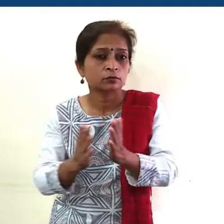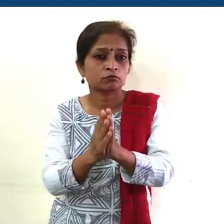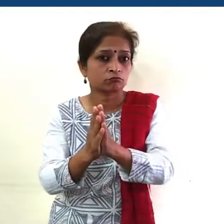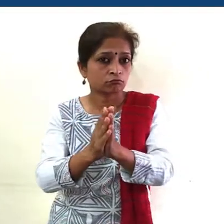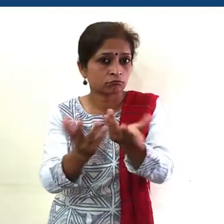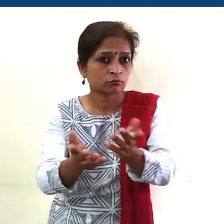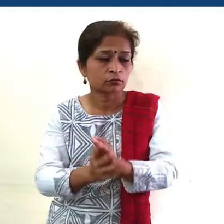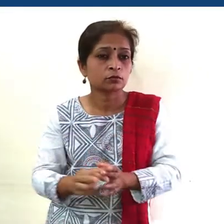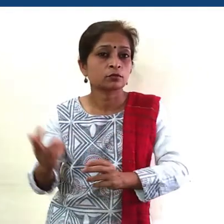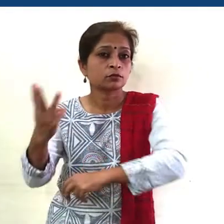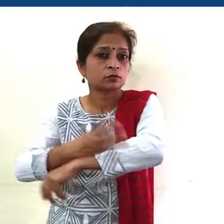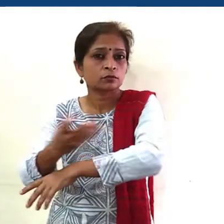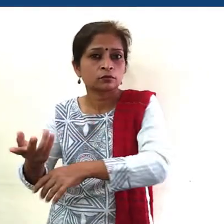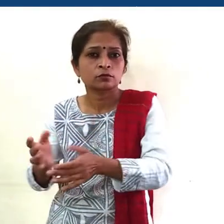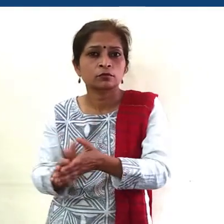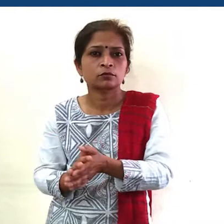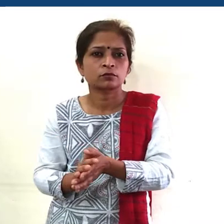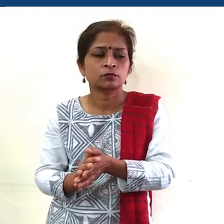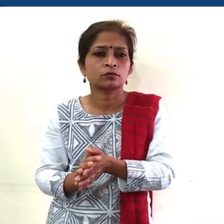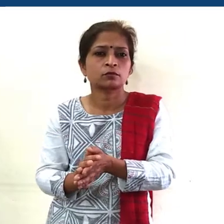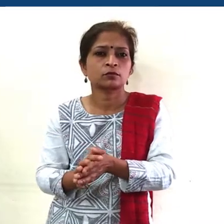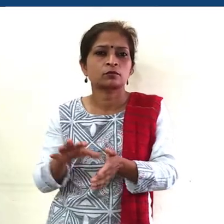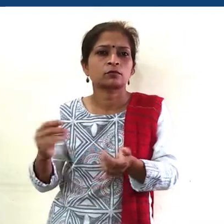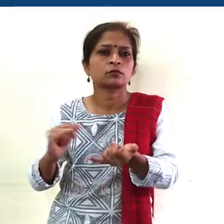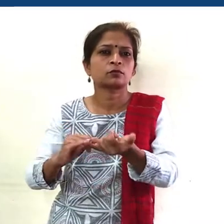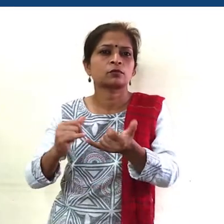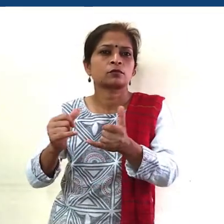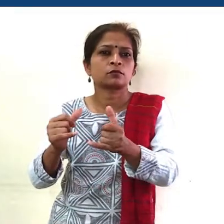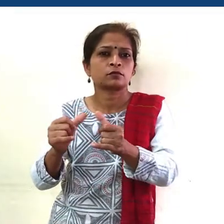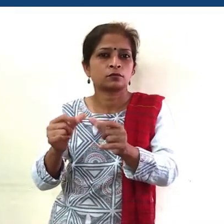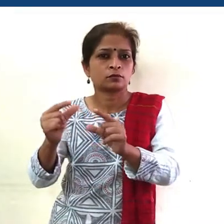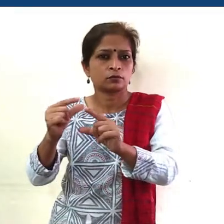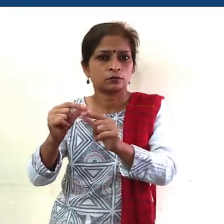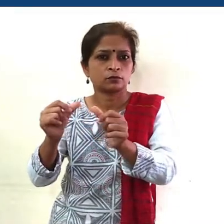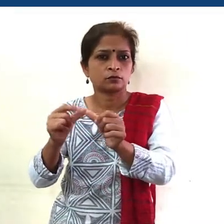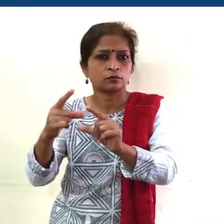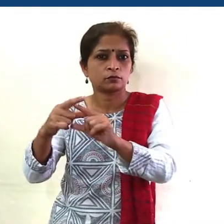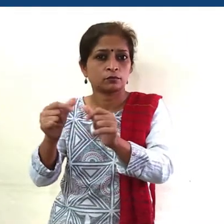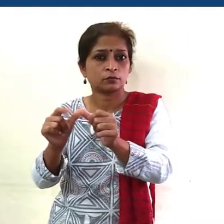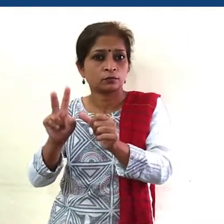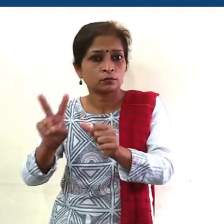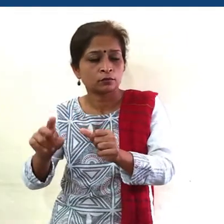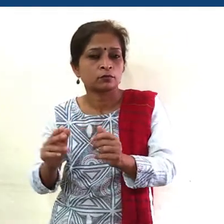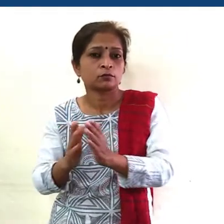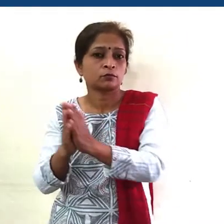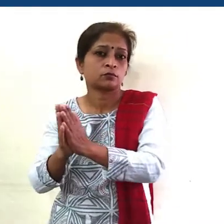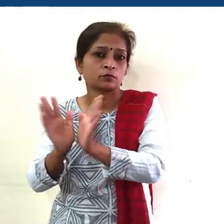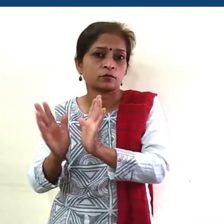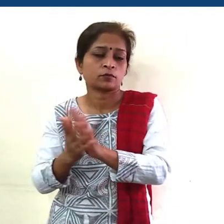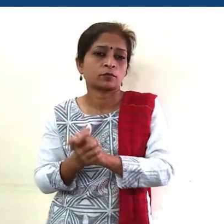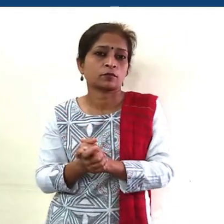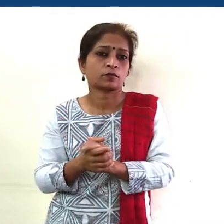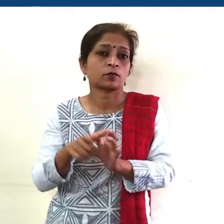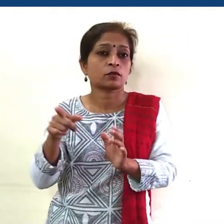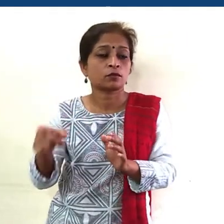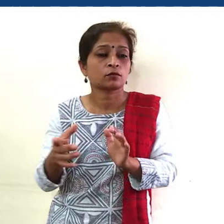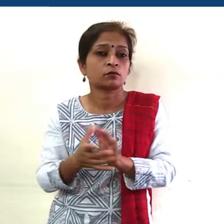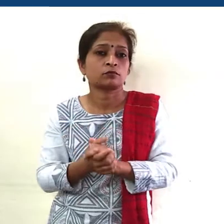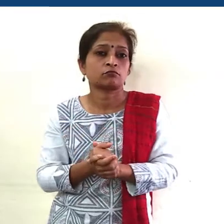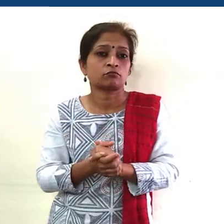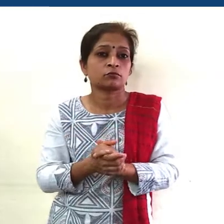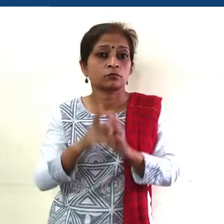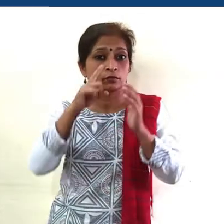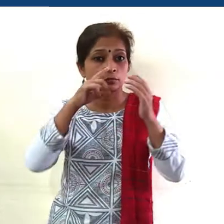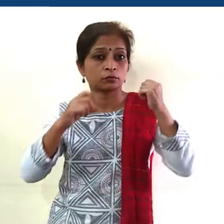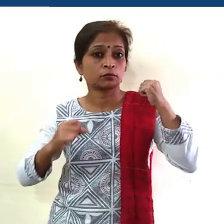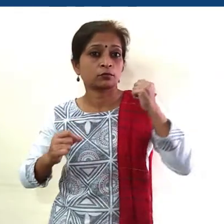किया जाता है, और आखिरी 3 दिन 3 दिन 6 दिन 9 सत्व रूप का पूजा किया जाता है। तो जगदात्री के रूप से निकलती हैं, सिद्धिदात्री